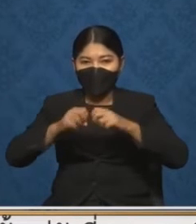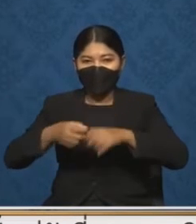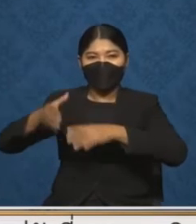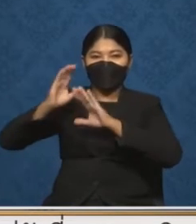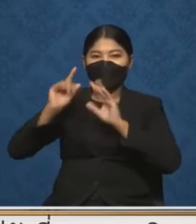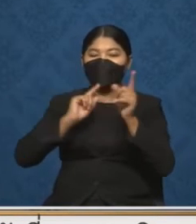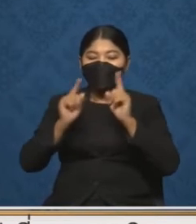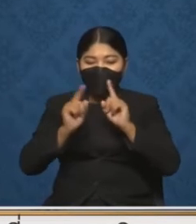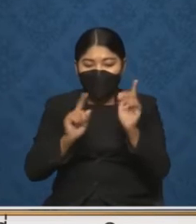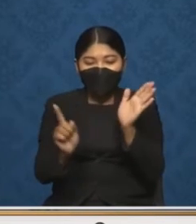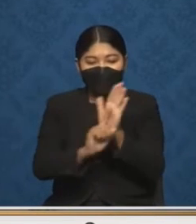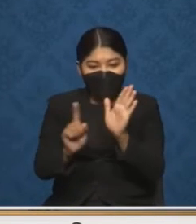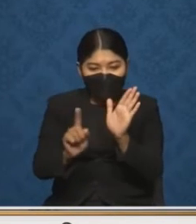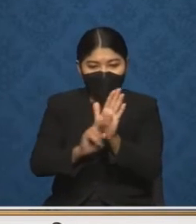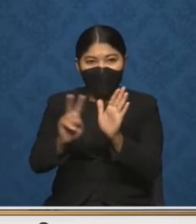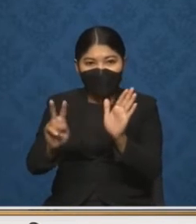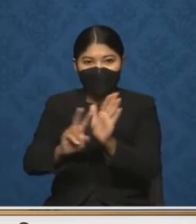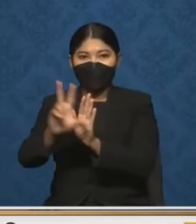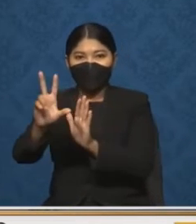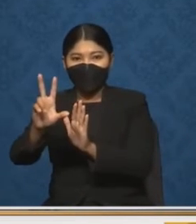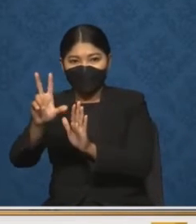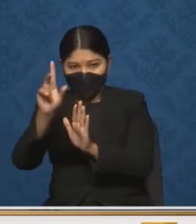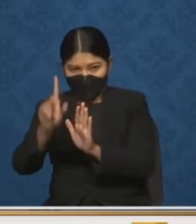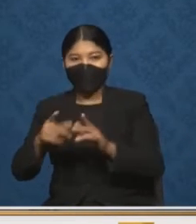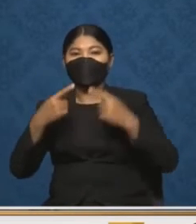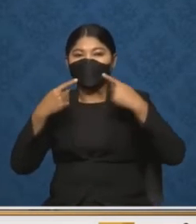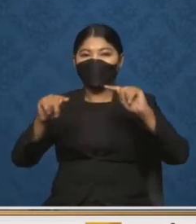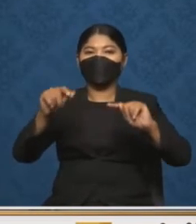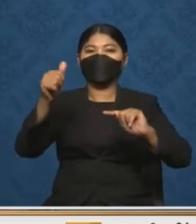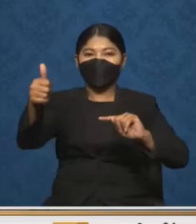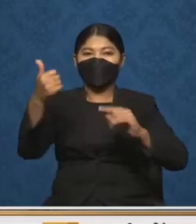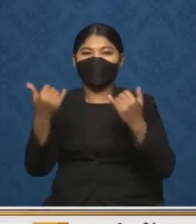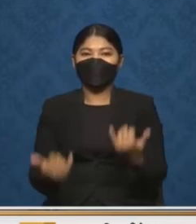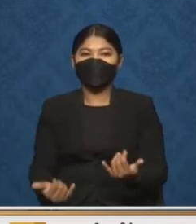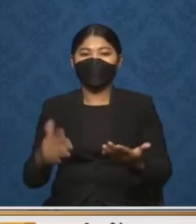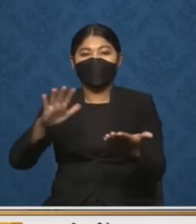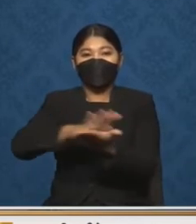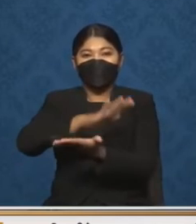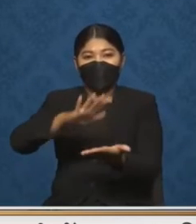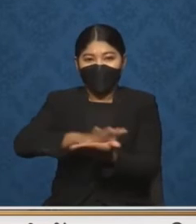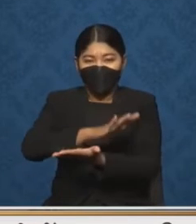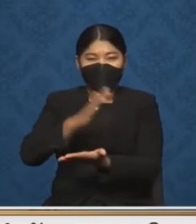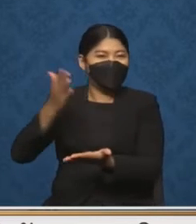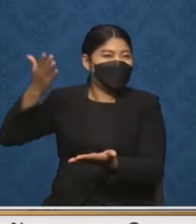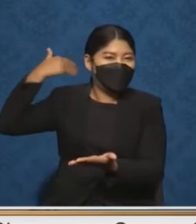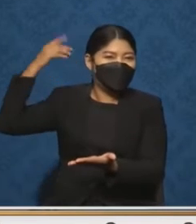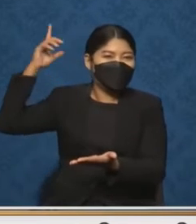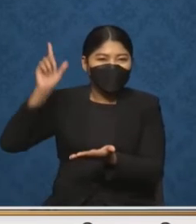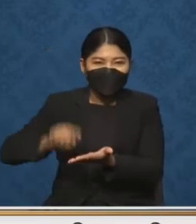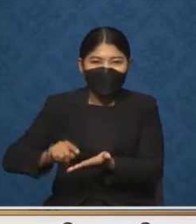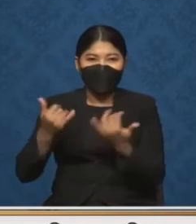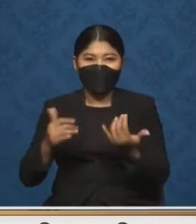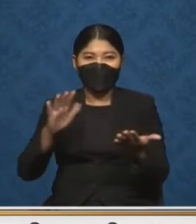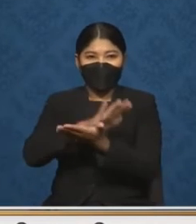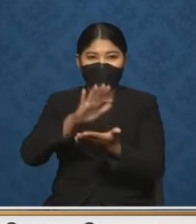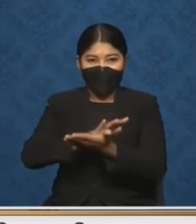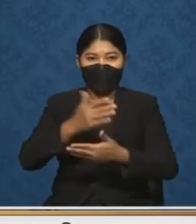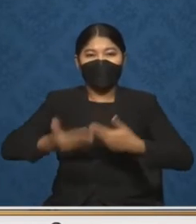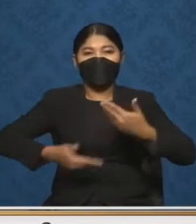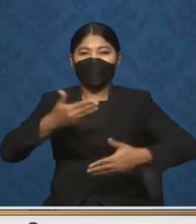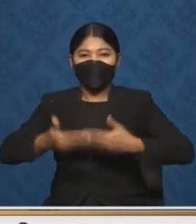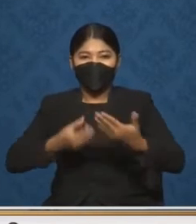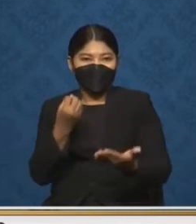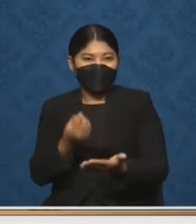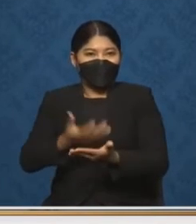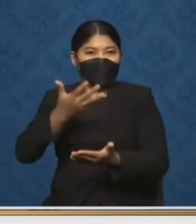ครั้ง 2 ครั้ง 3 ครั้งในทสุดก็เป็นคำตอบ วันนี้ราคากระดาษ ซึงเคยตกต่ำ วันนี้ก็สามารถทจะมีราคา